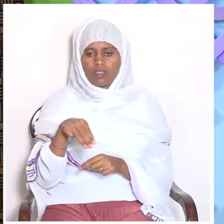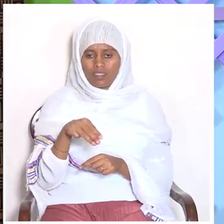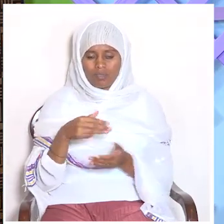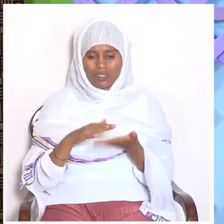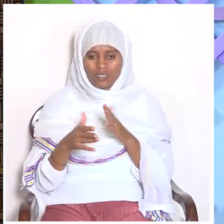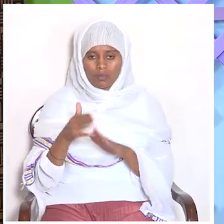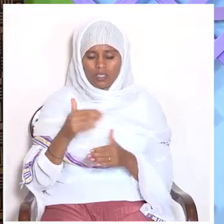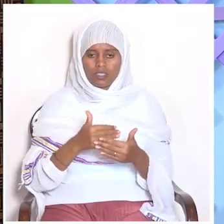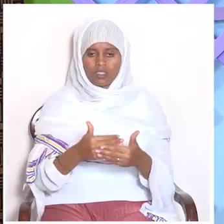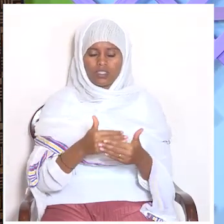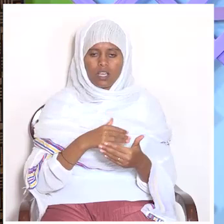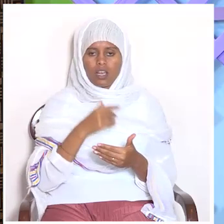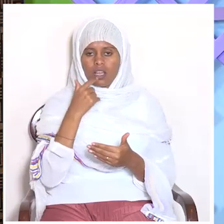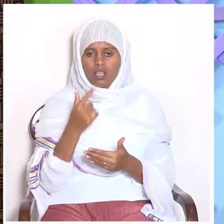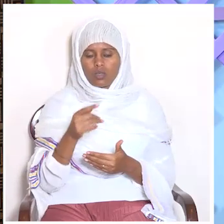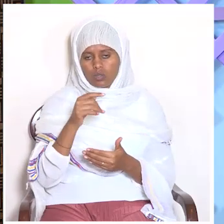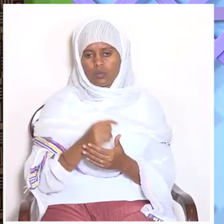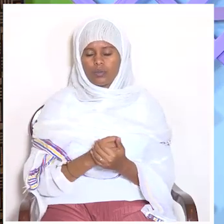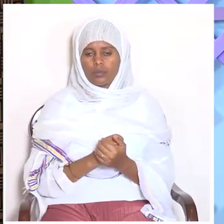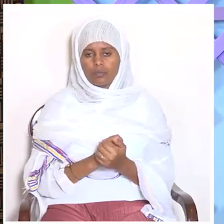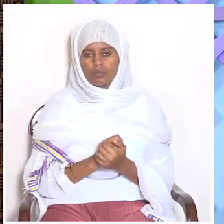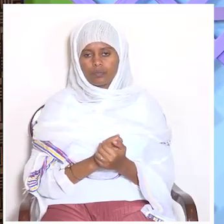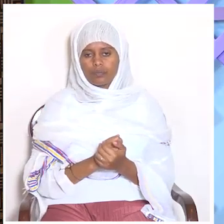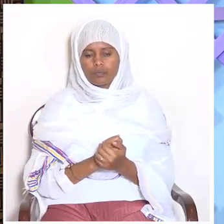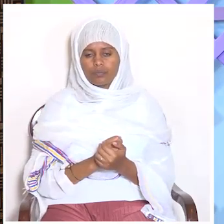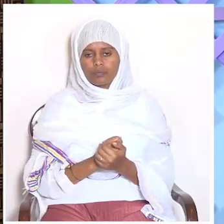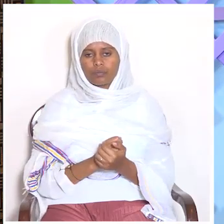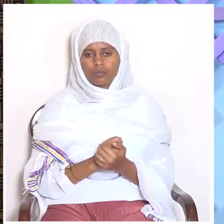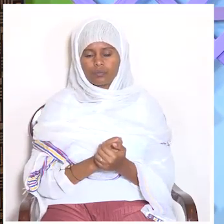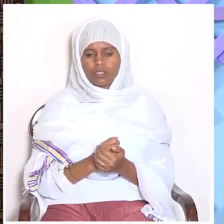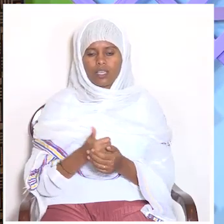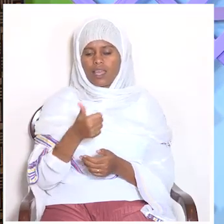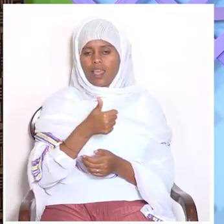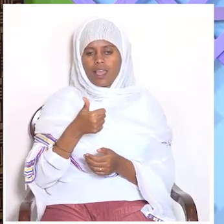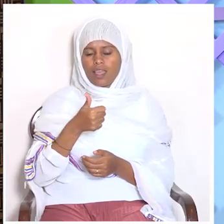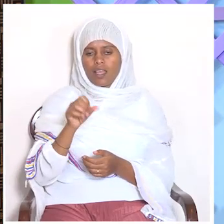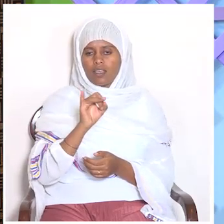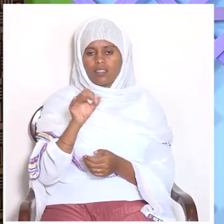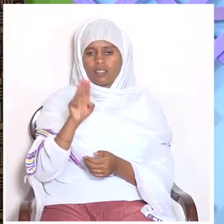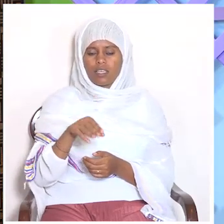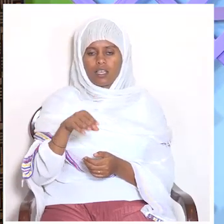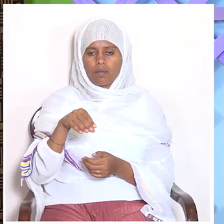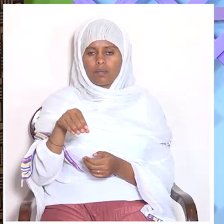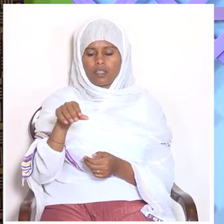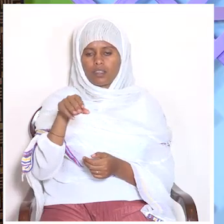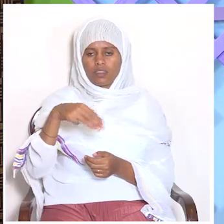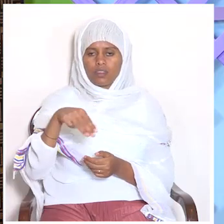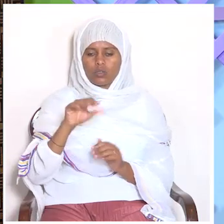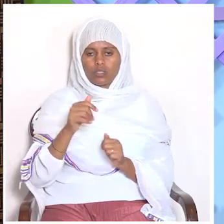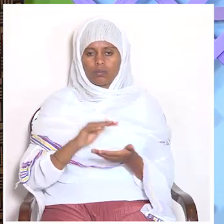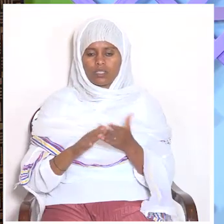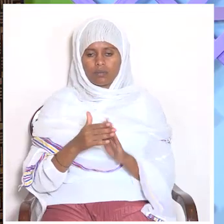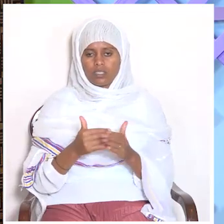لكي إتيني سنسات وركبت ولد بالهيقاتها وبرسعاتها إرسابيت أكوا إتاب يتسابق